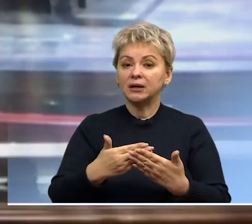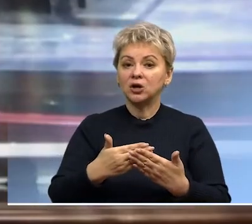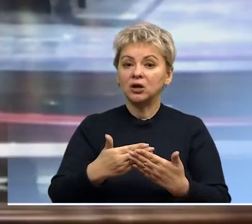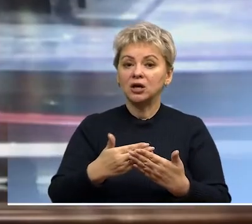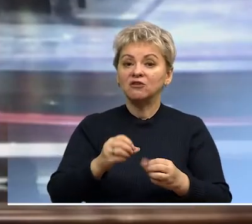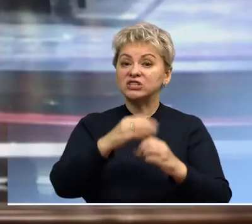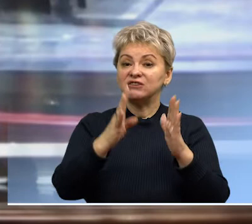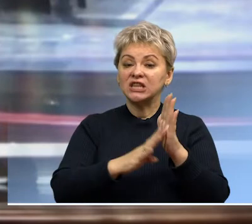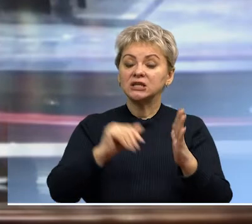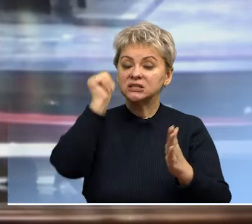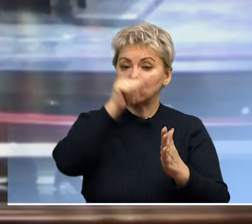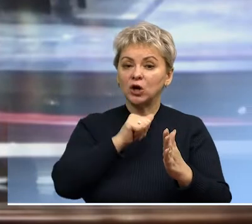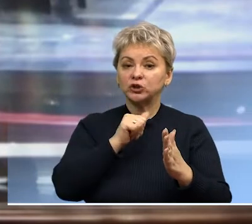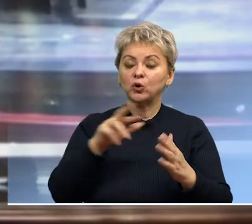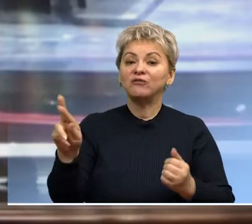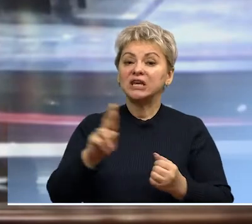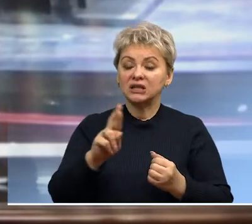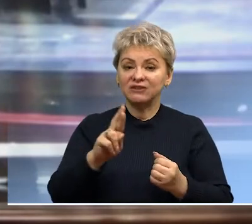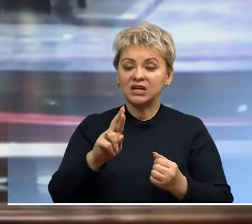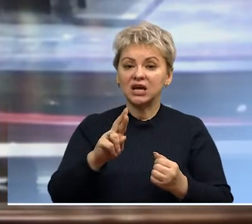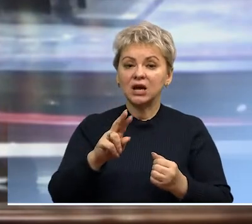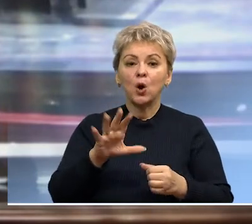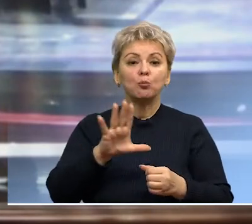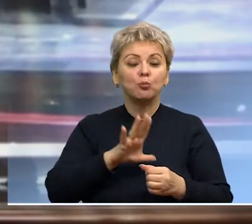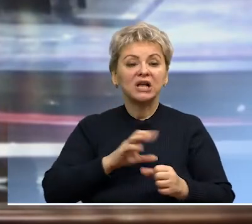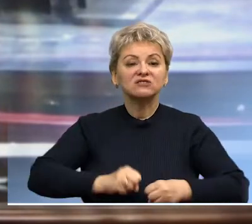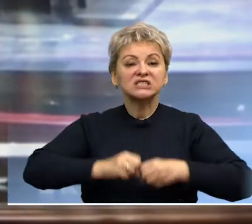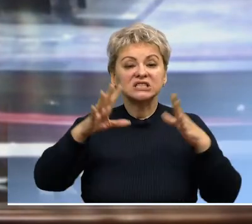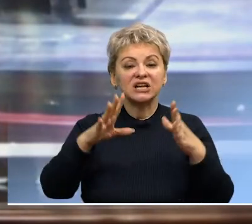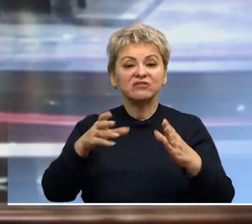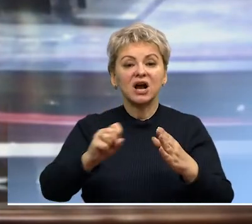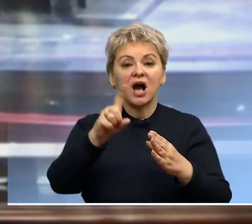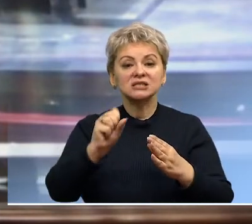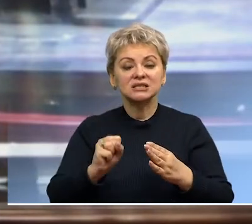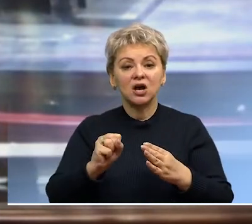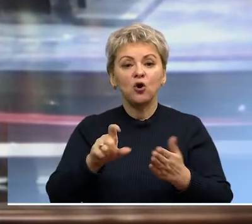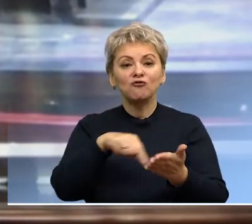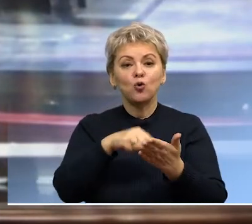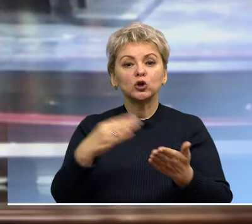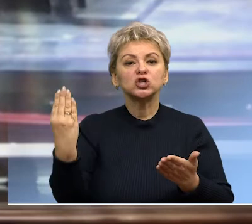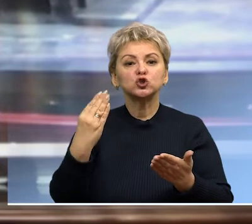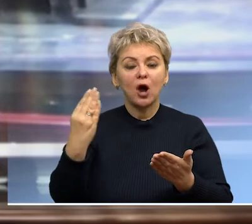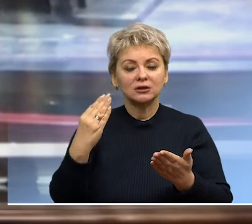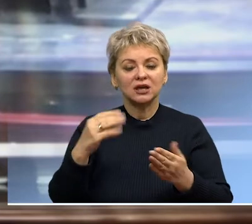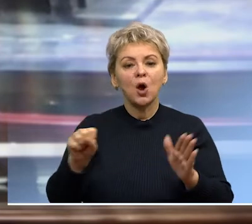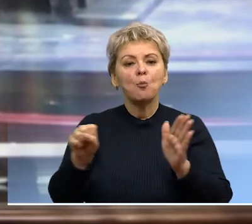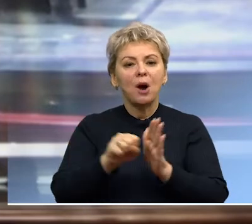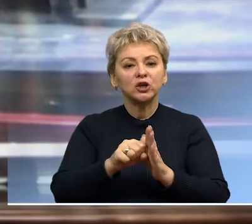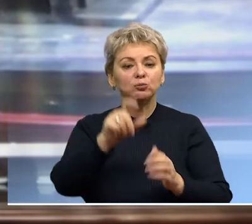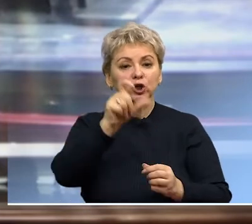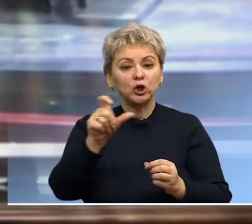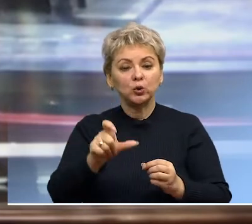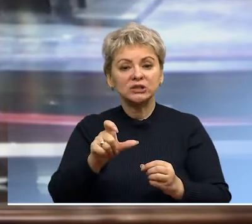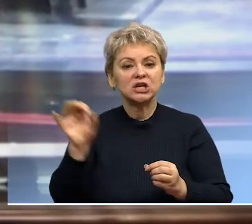Например, ну, в 2019 году в январе произошел взрыв бытового газа в городе Шахты.